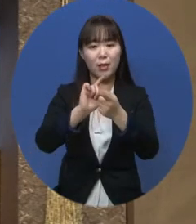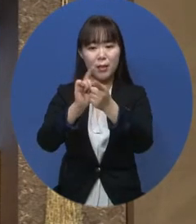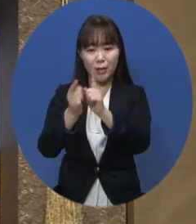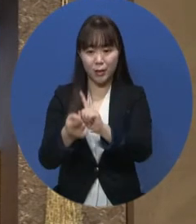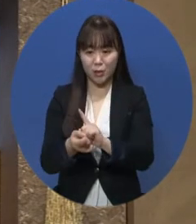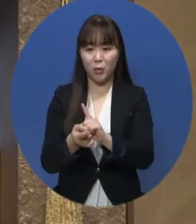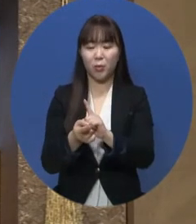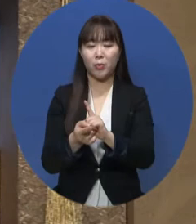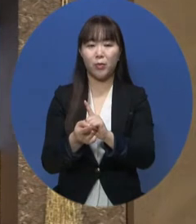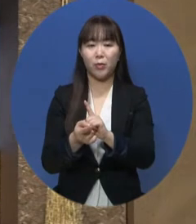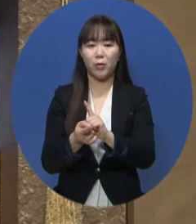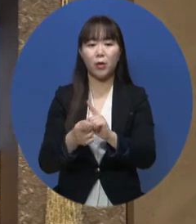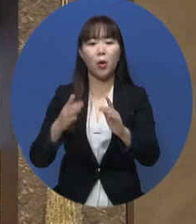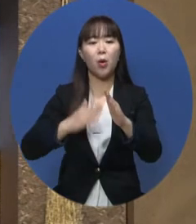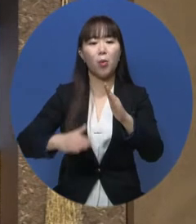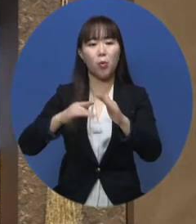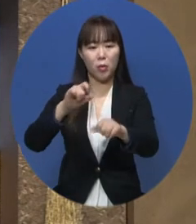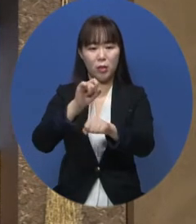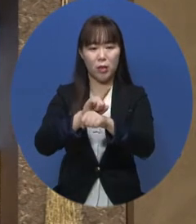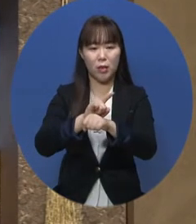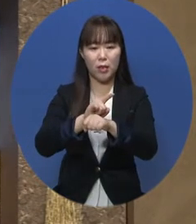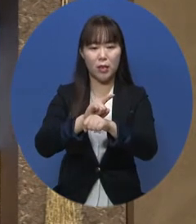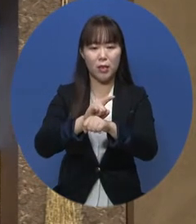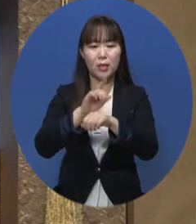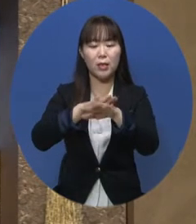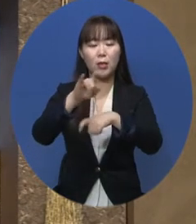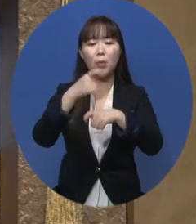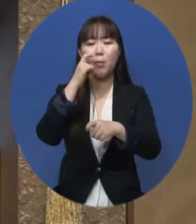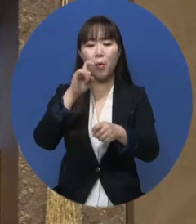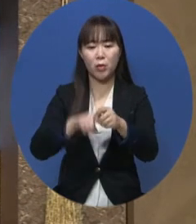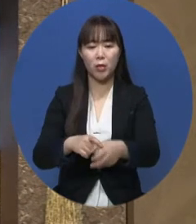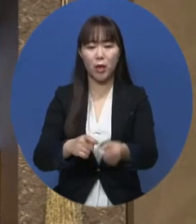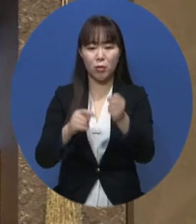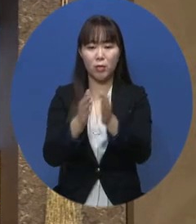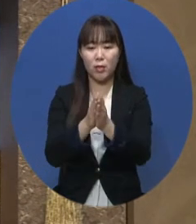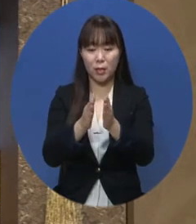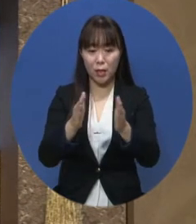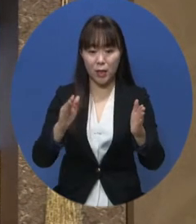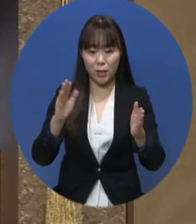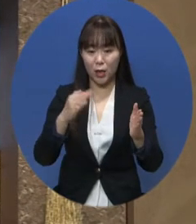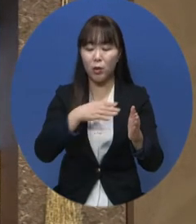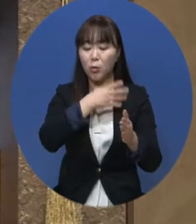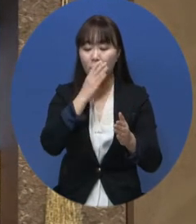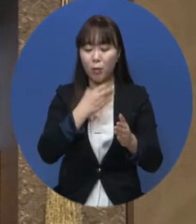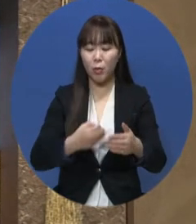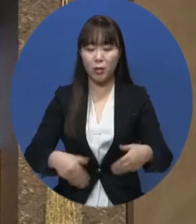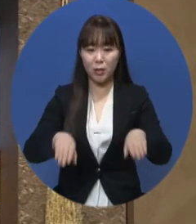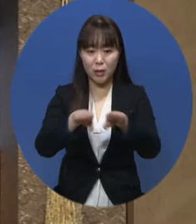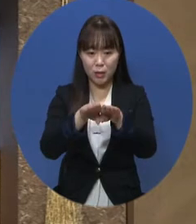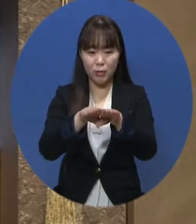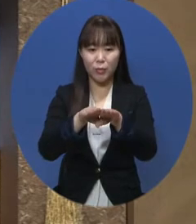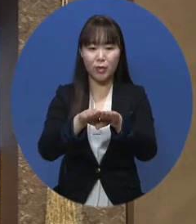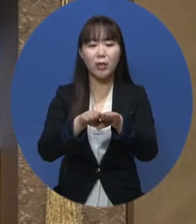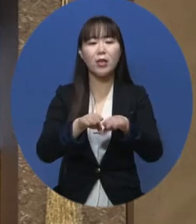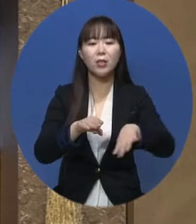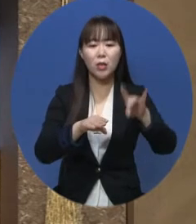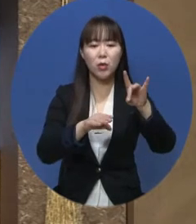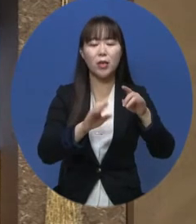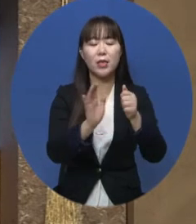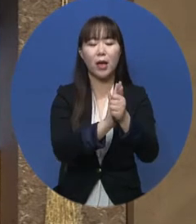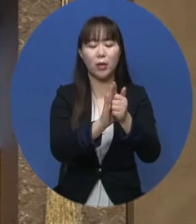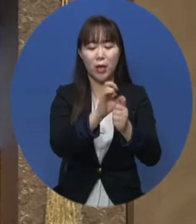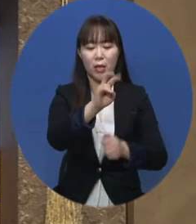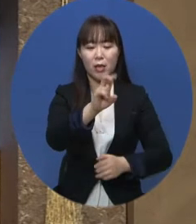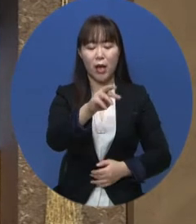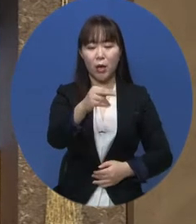대신해서 공공성의 실현 목적을 갖고 출범한 노인복지시설로 최초에는